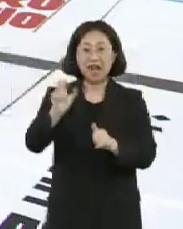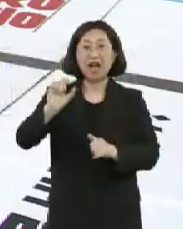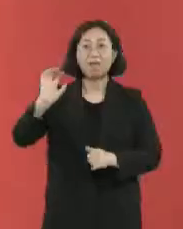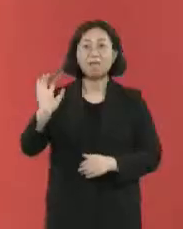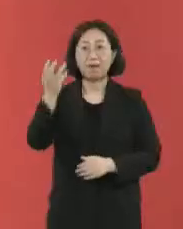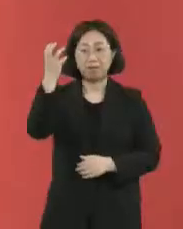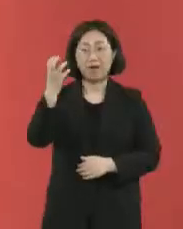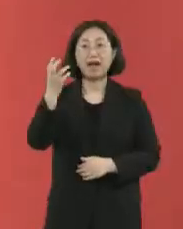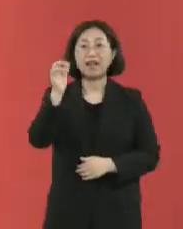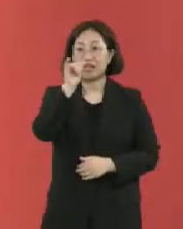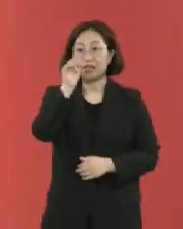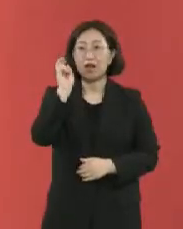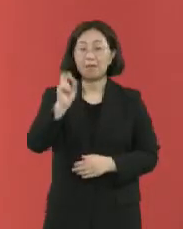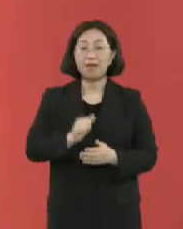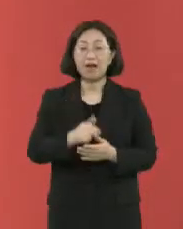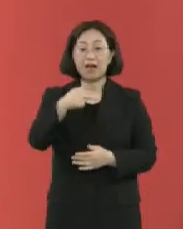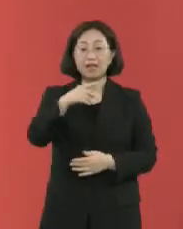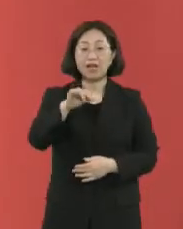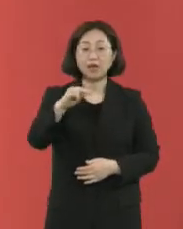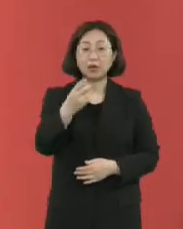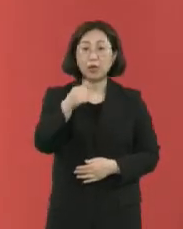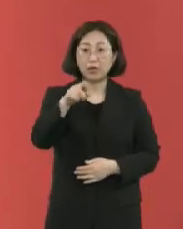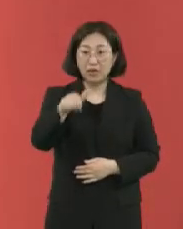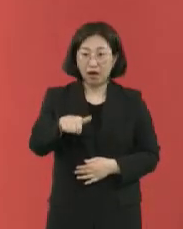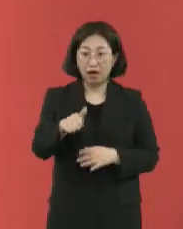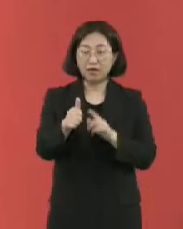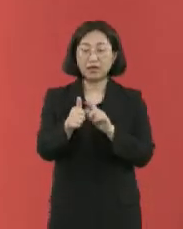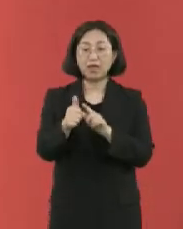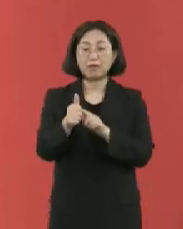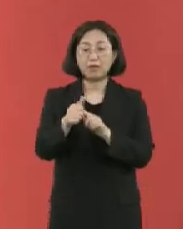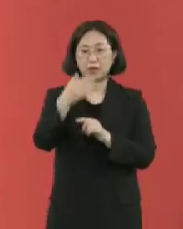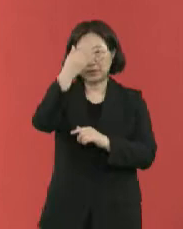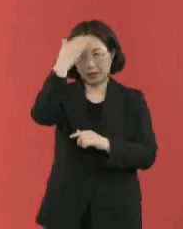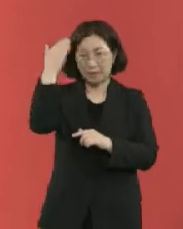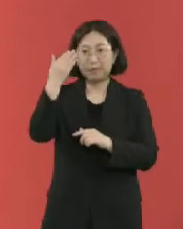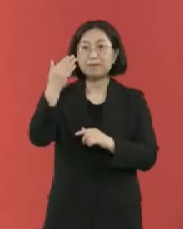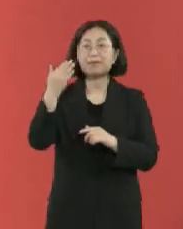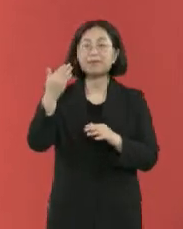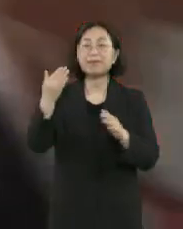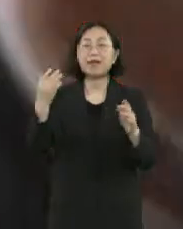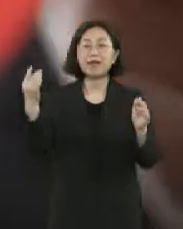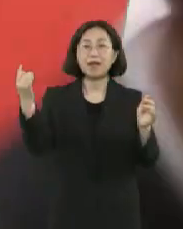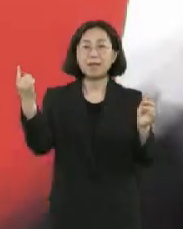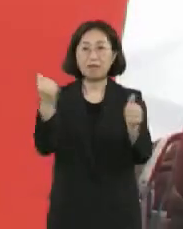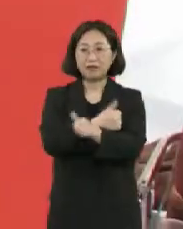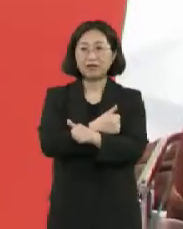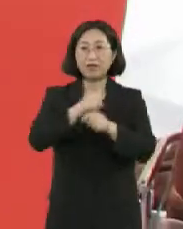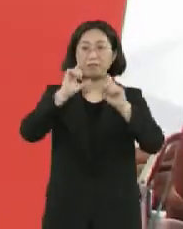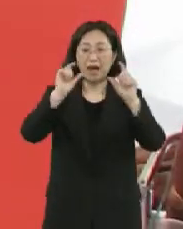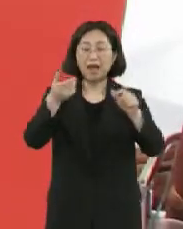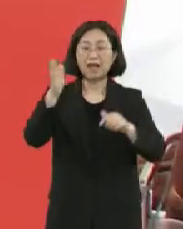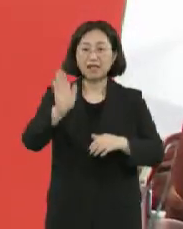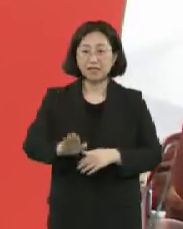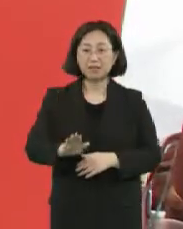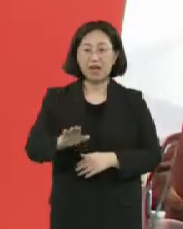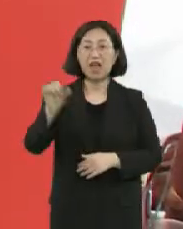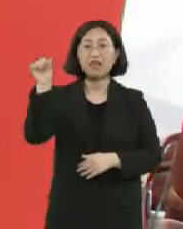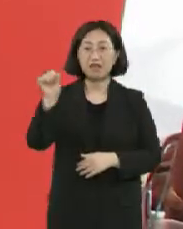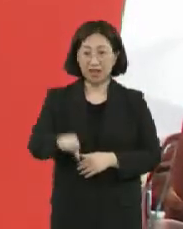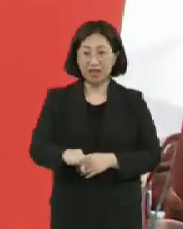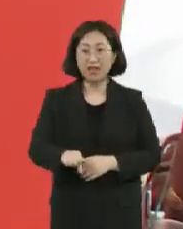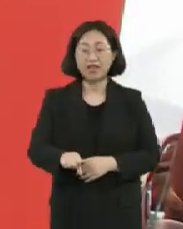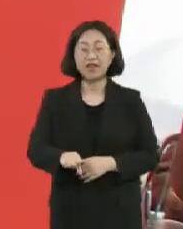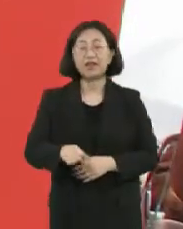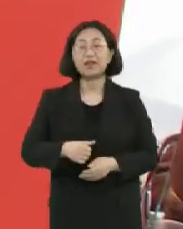있습니다 장동혁 전 대전시당 위원장 도 세대교체 이미지를 구축해 봤지만 박 전 시장과 함께 경선 탈락이라는